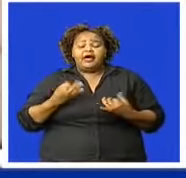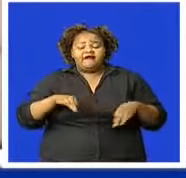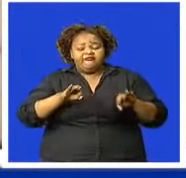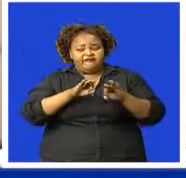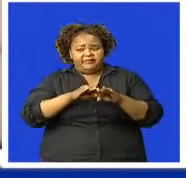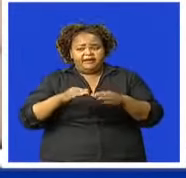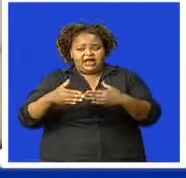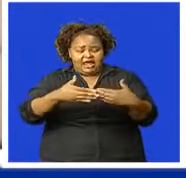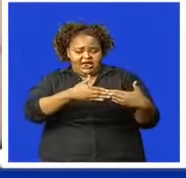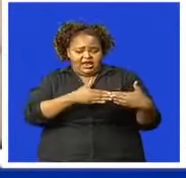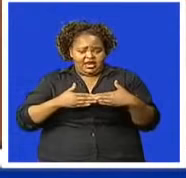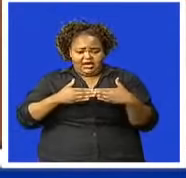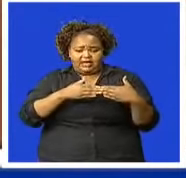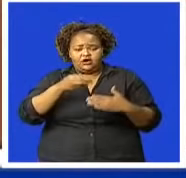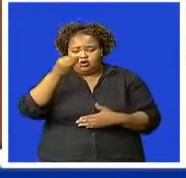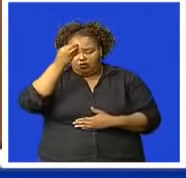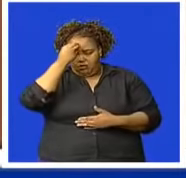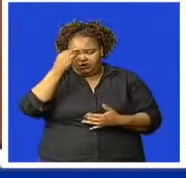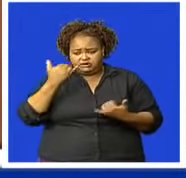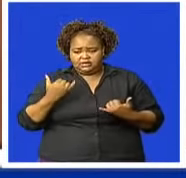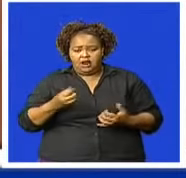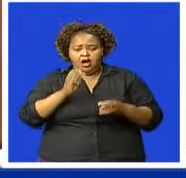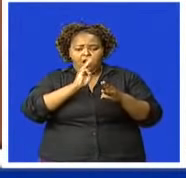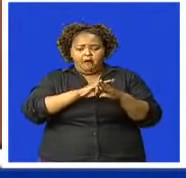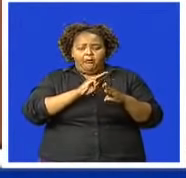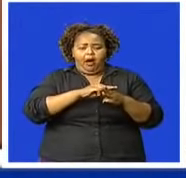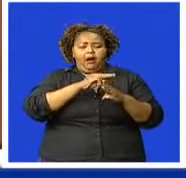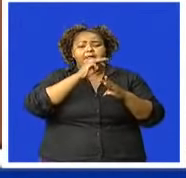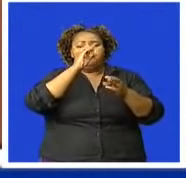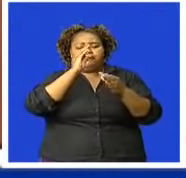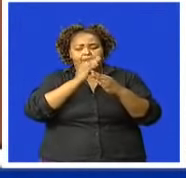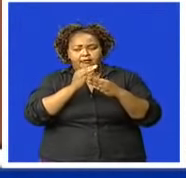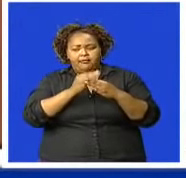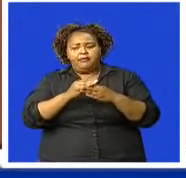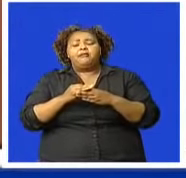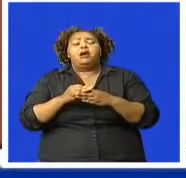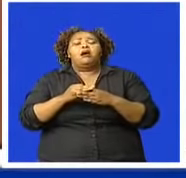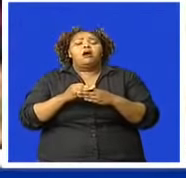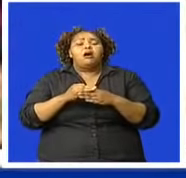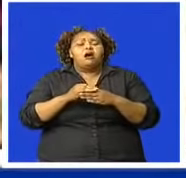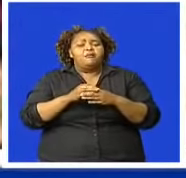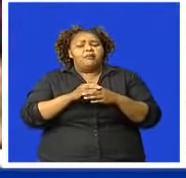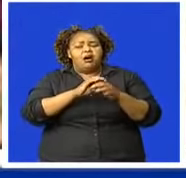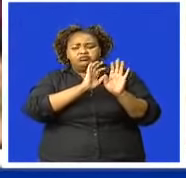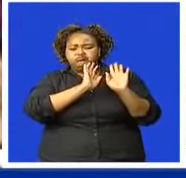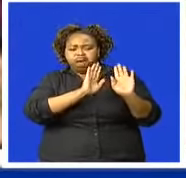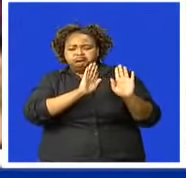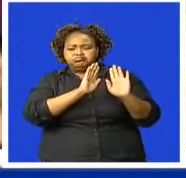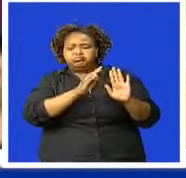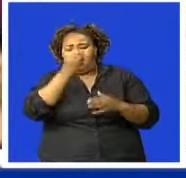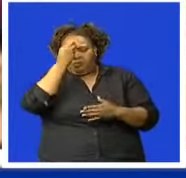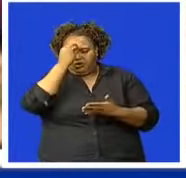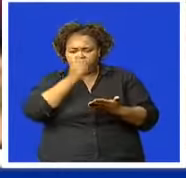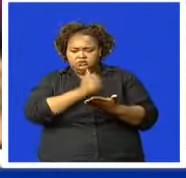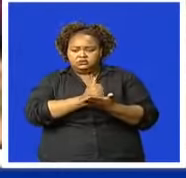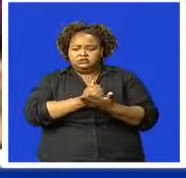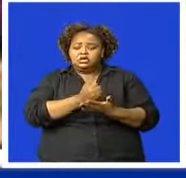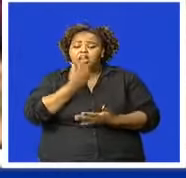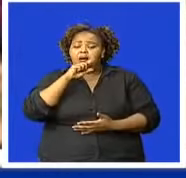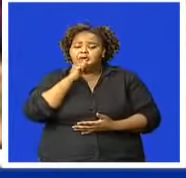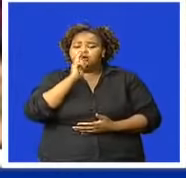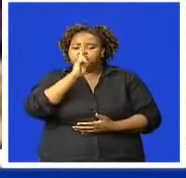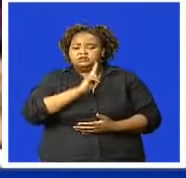namake balelikhaya bebasolo bagcinwe esiteshini semaphoyisa lesincane eMkhonvo kodwa ngelisondo babe sebayakhululwa noma